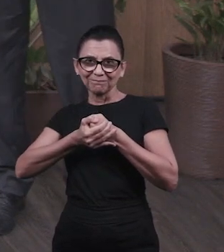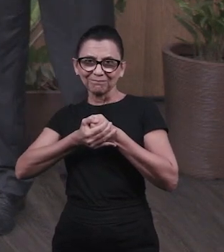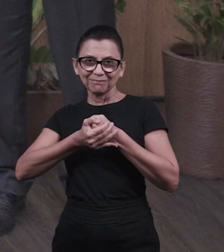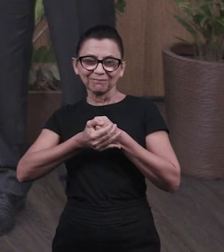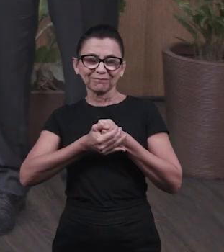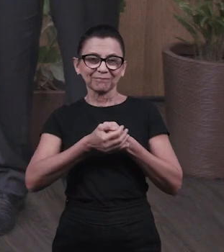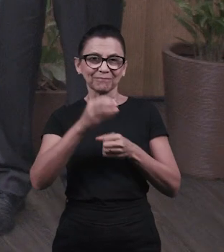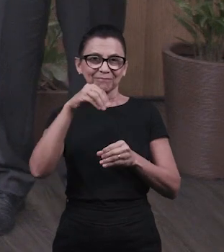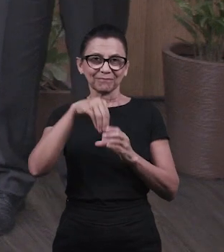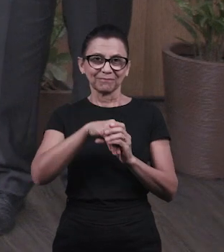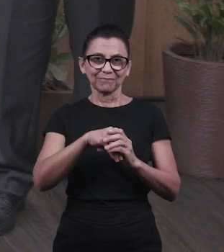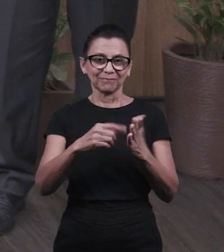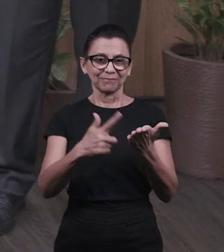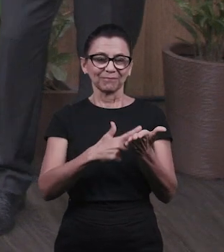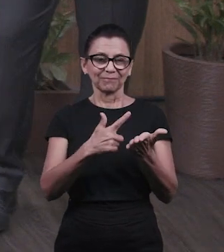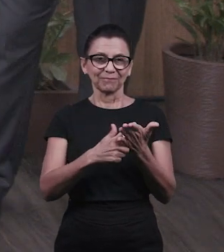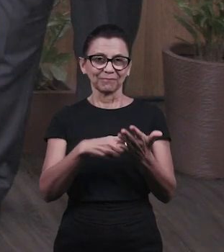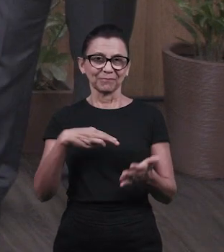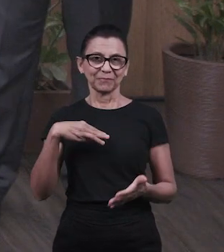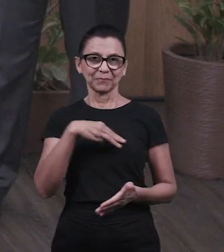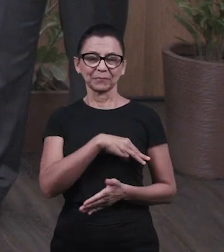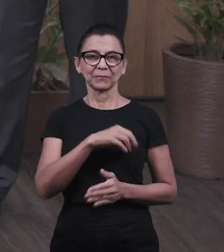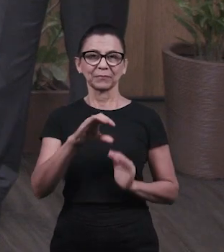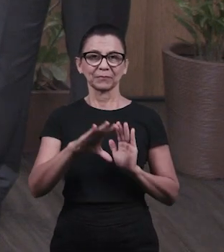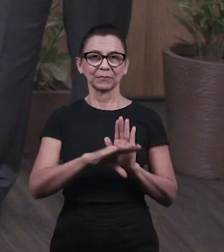Матфея, главе 13, стихе 44.